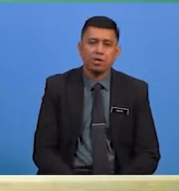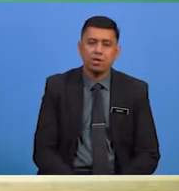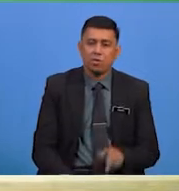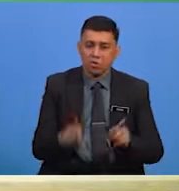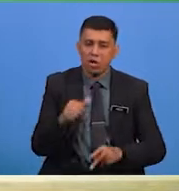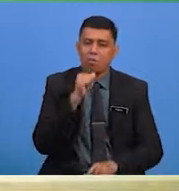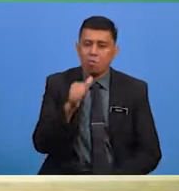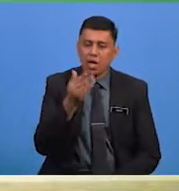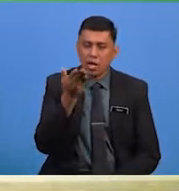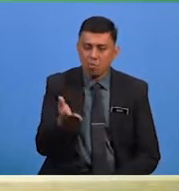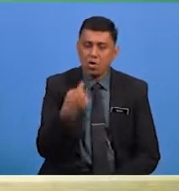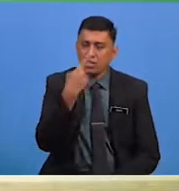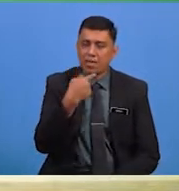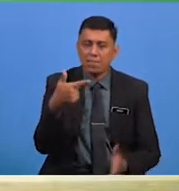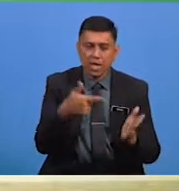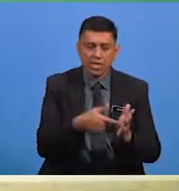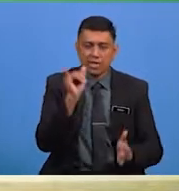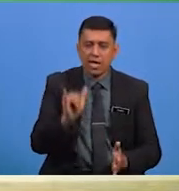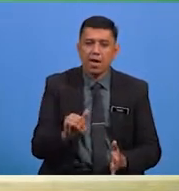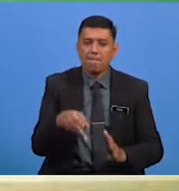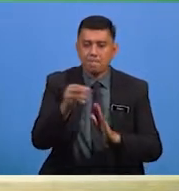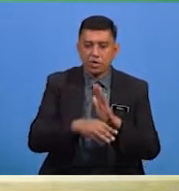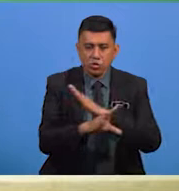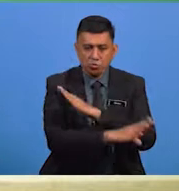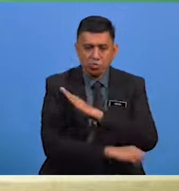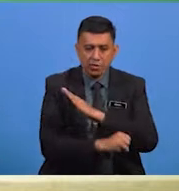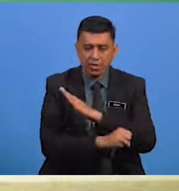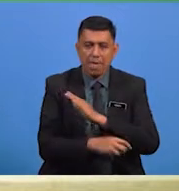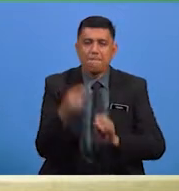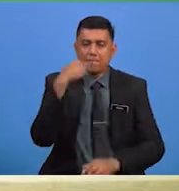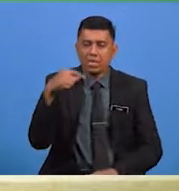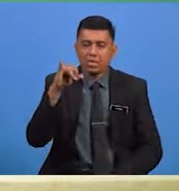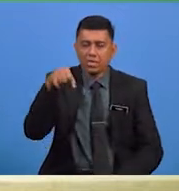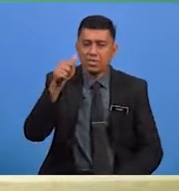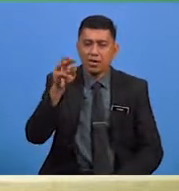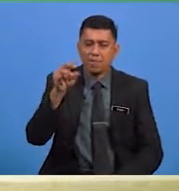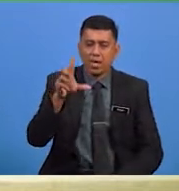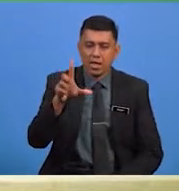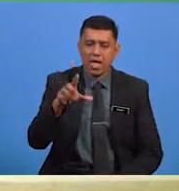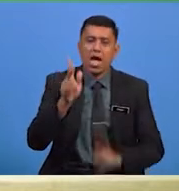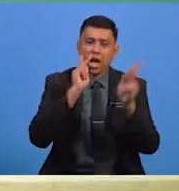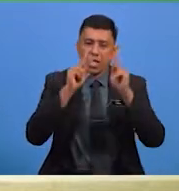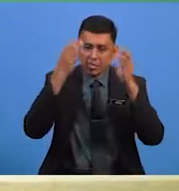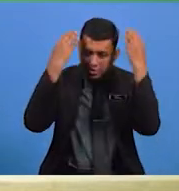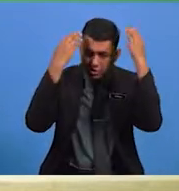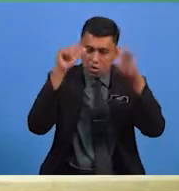bukan kamu, siapa lagi yang mencuri pensel Jamal? Kata Cikgu